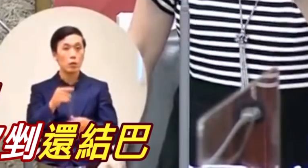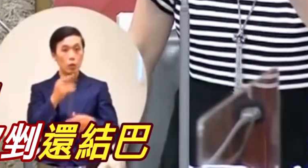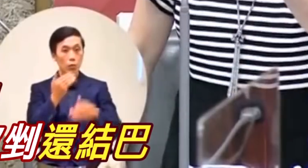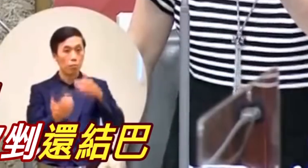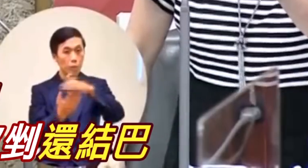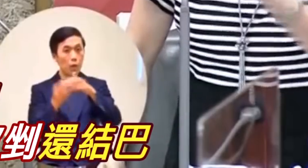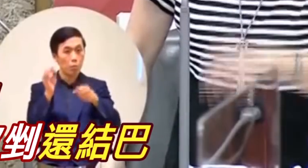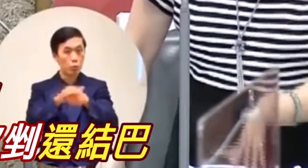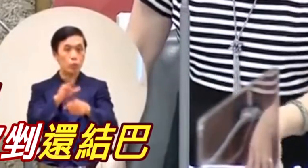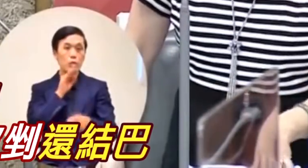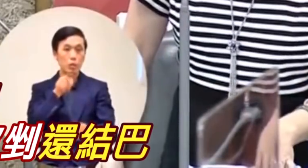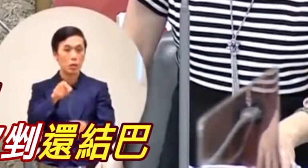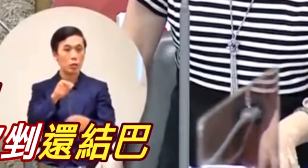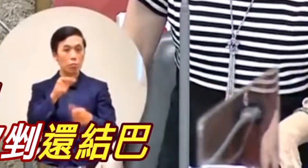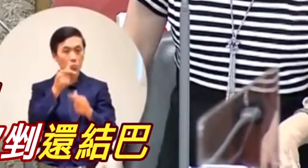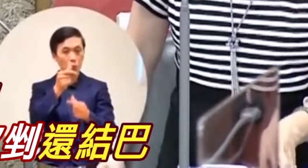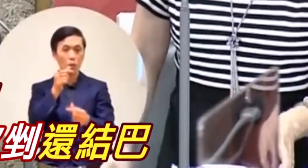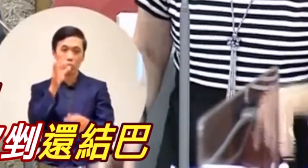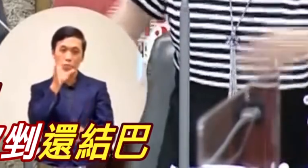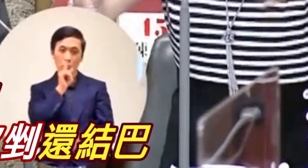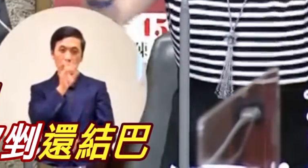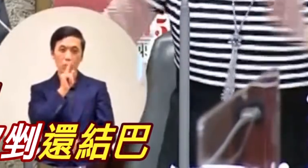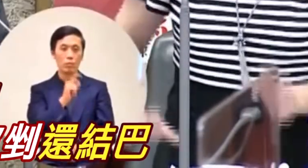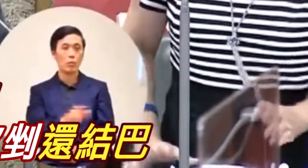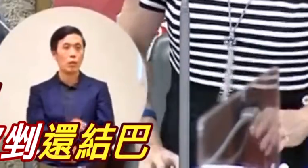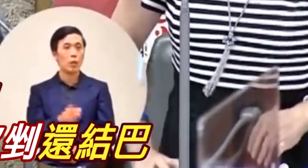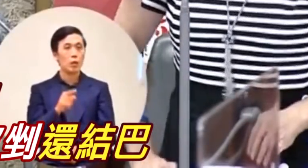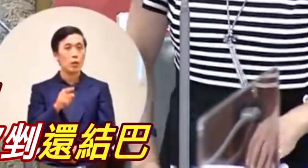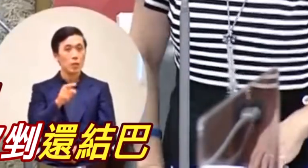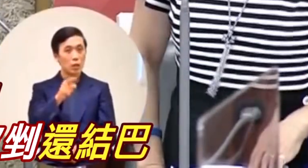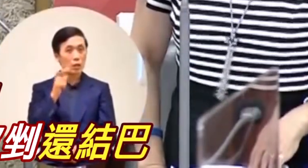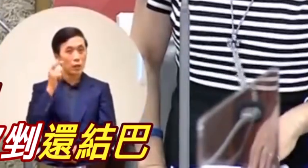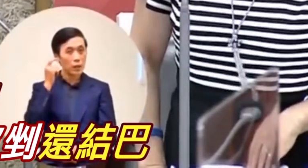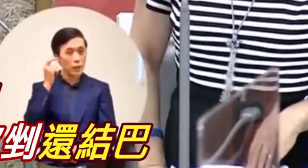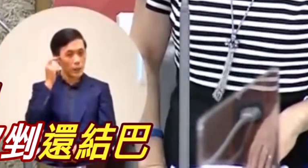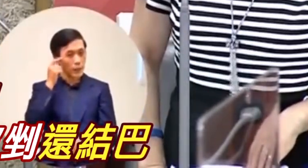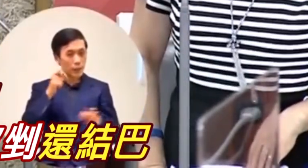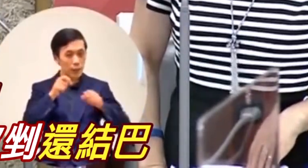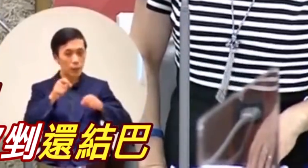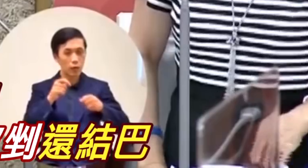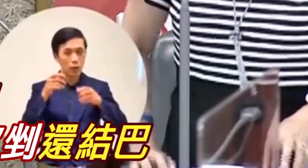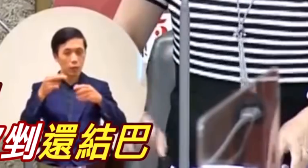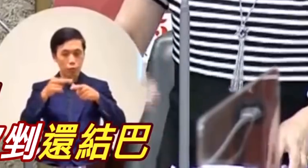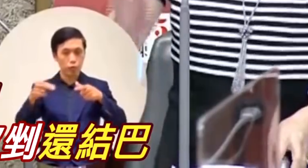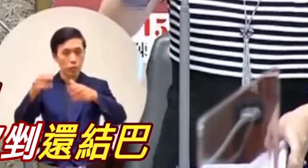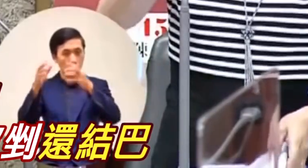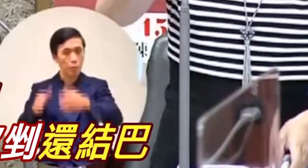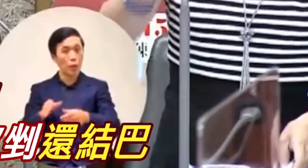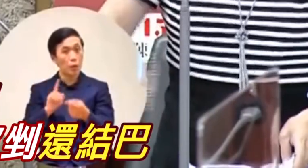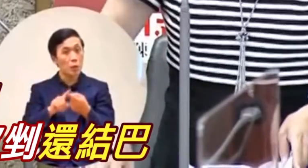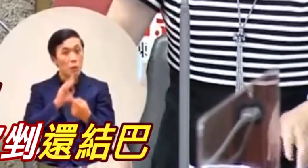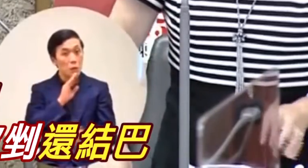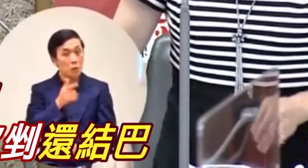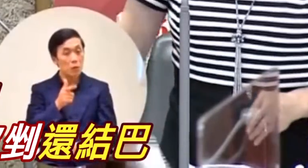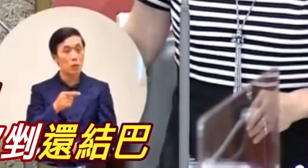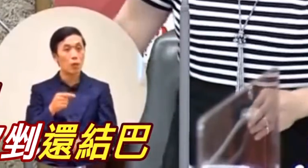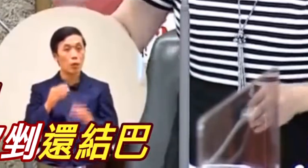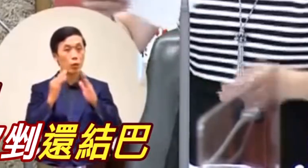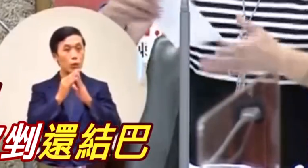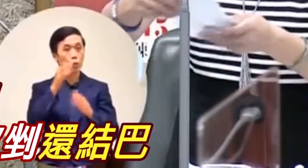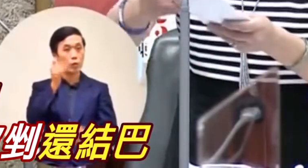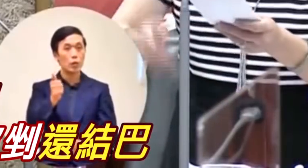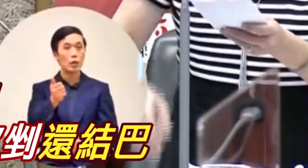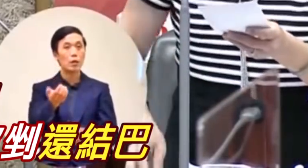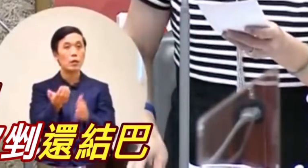标准也很奇怪呀、啊，是不是？那你想办法也都要挖起来游泳池出来啊，是不是？那个好，那我局长刚刚我